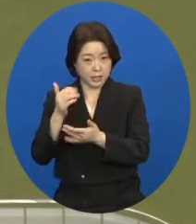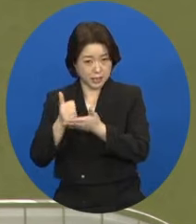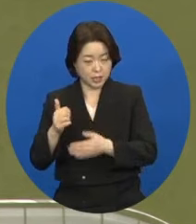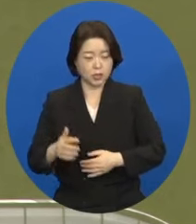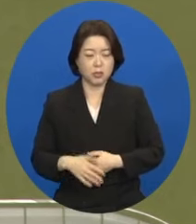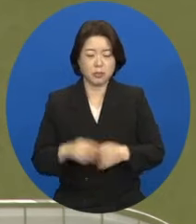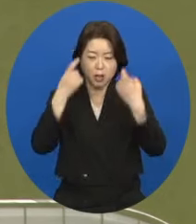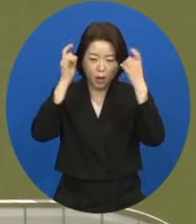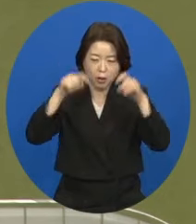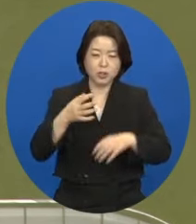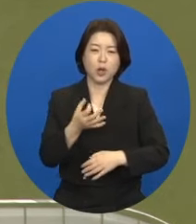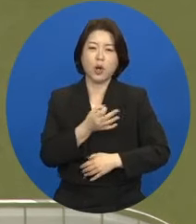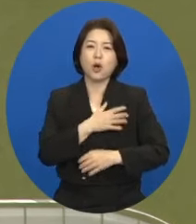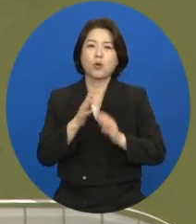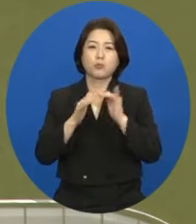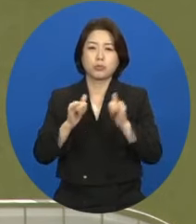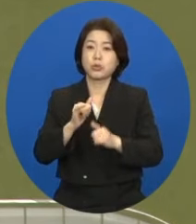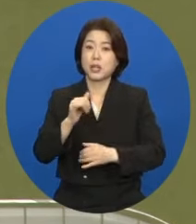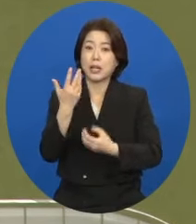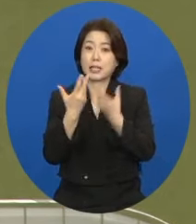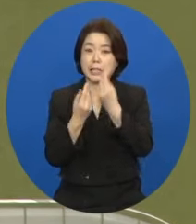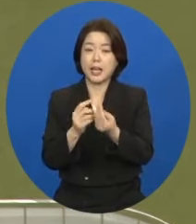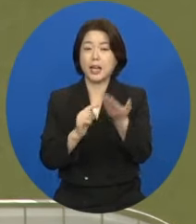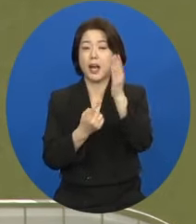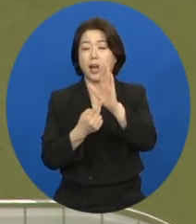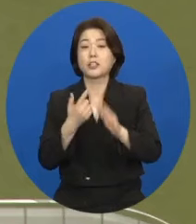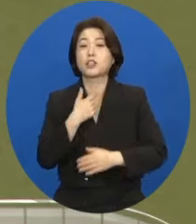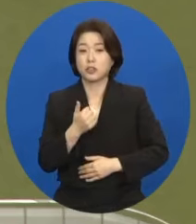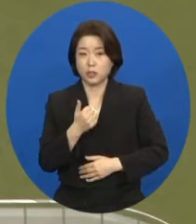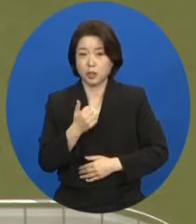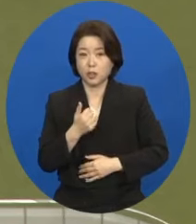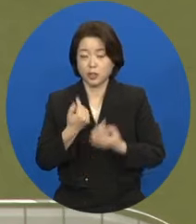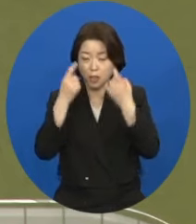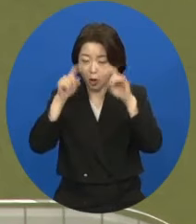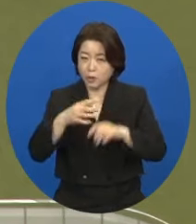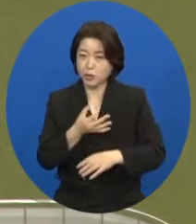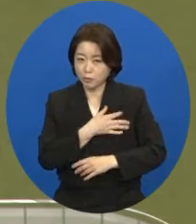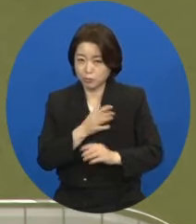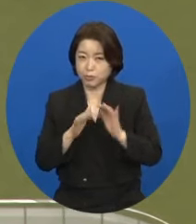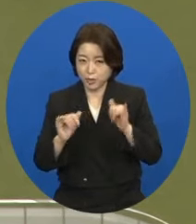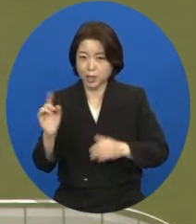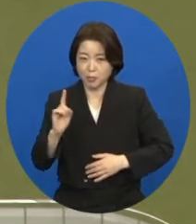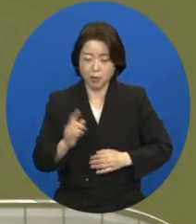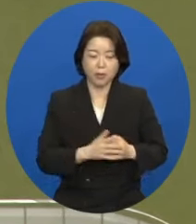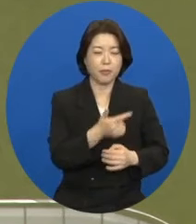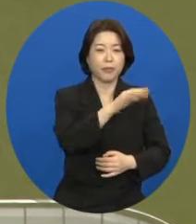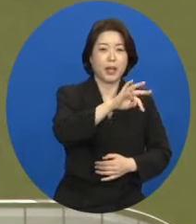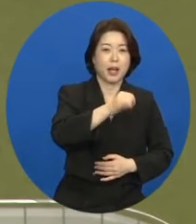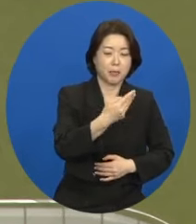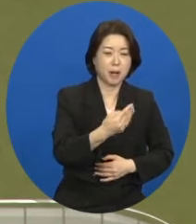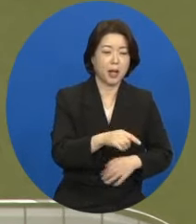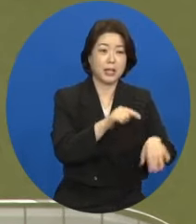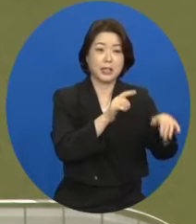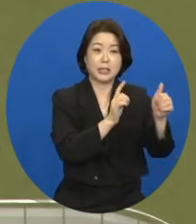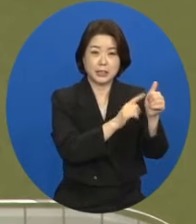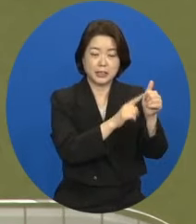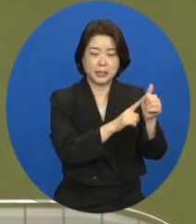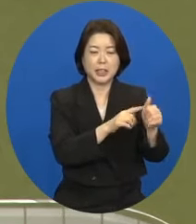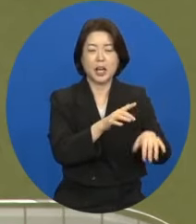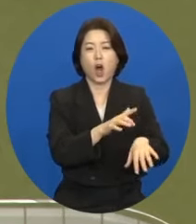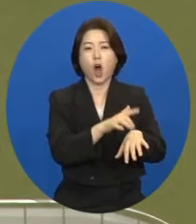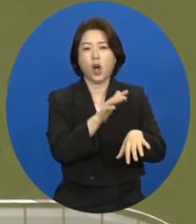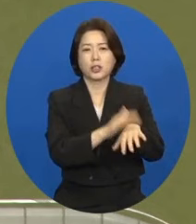이야기를 하신 적이 있어요. 누가복음 12장에. 근데 그 어리석은 부자도 나발의 이 언어 습관, 비슷한